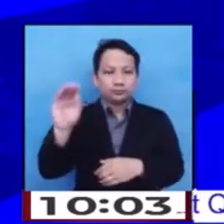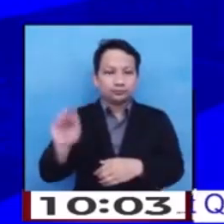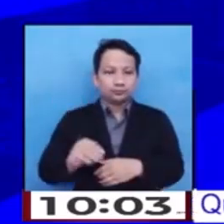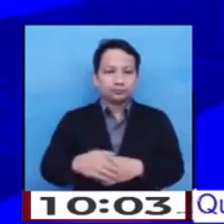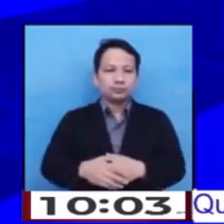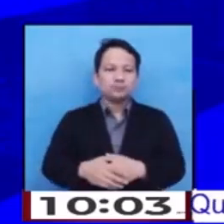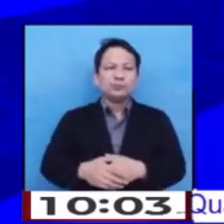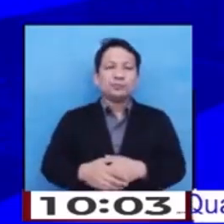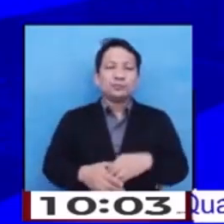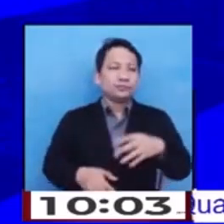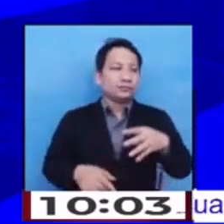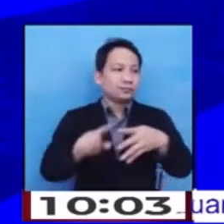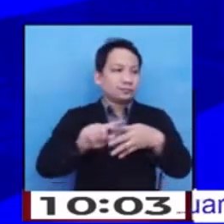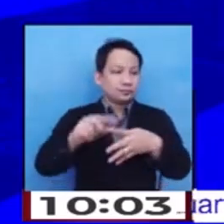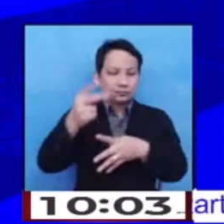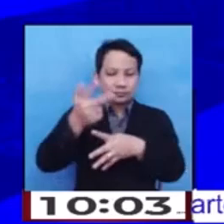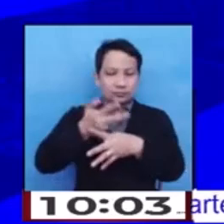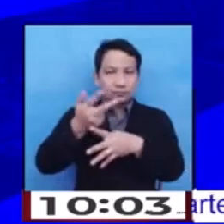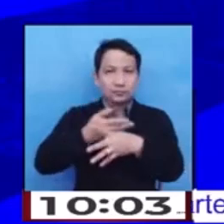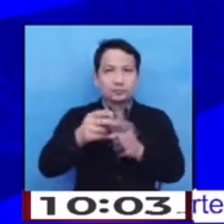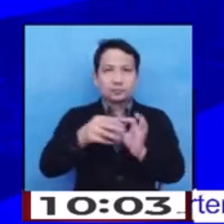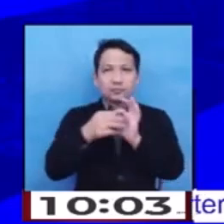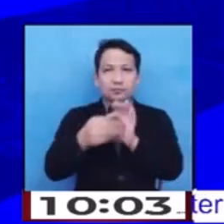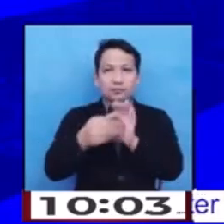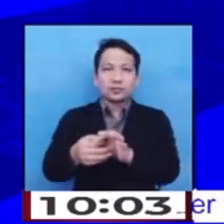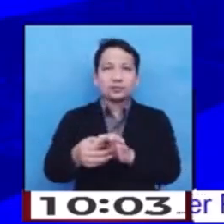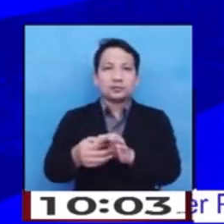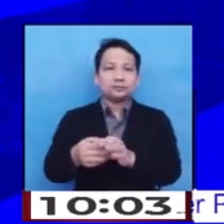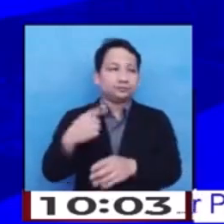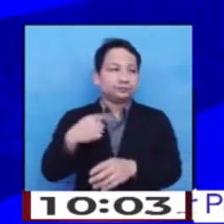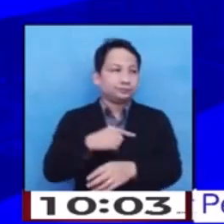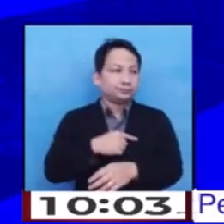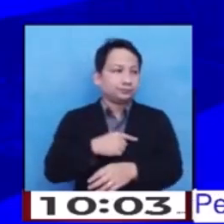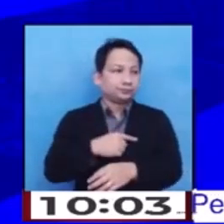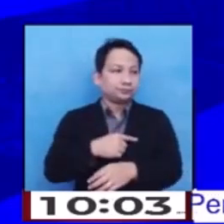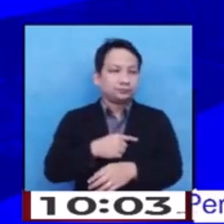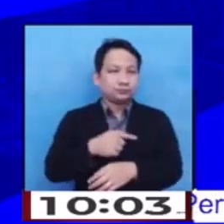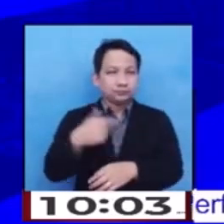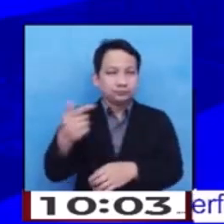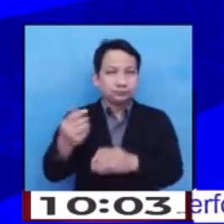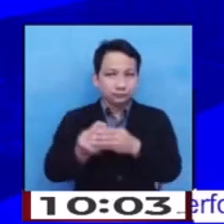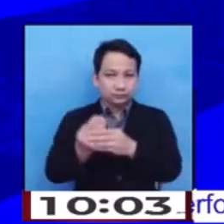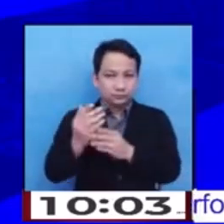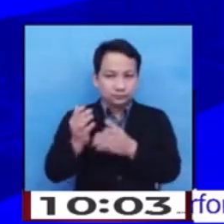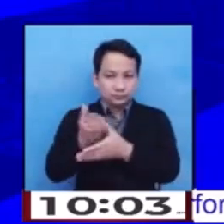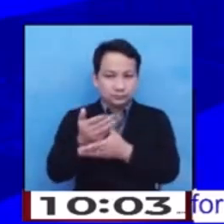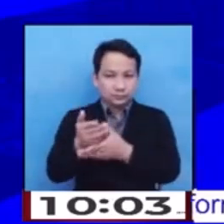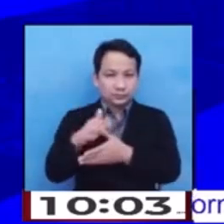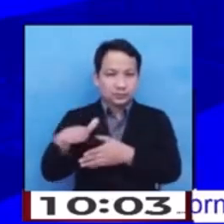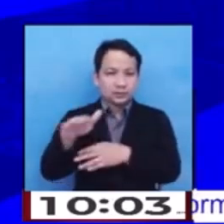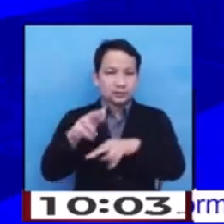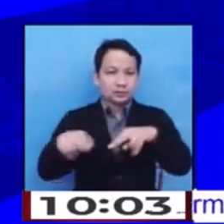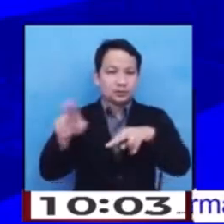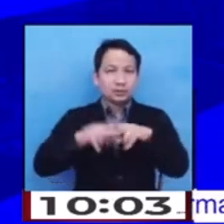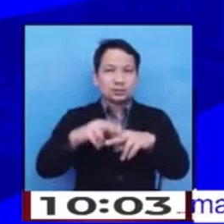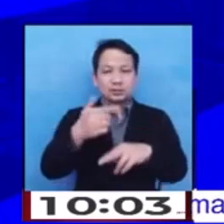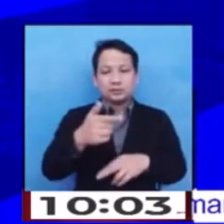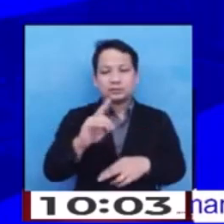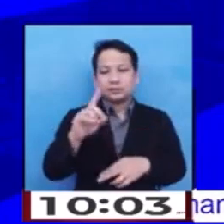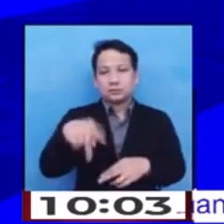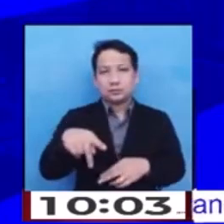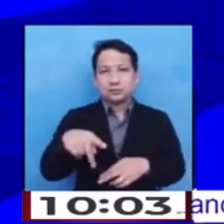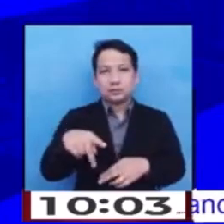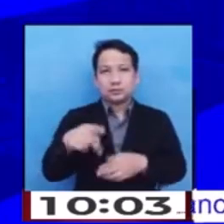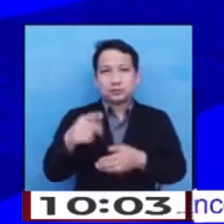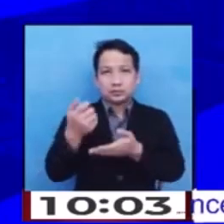taong 2023, ang mga sektor na may pinakamalaking contribution sa pagtaas ng GDP sa expenditure side